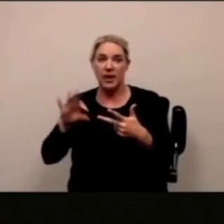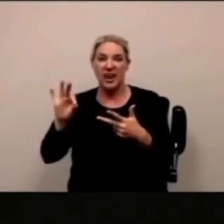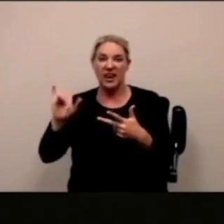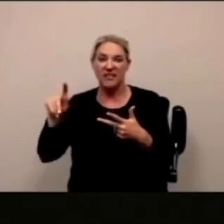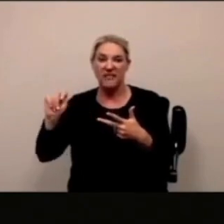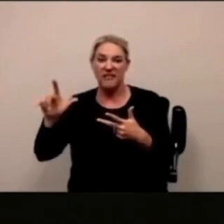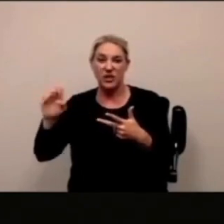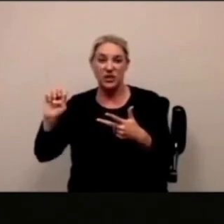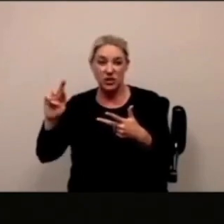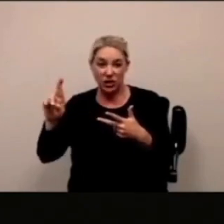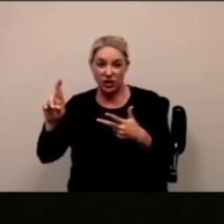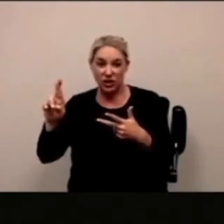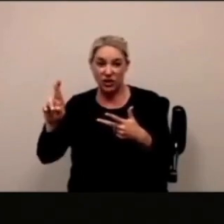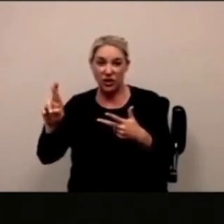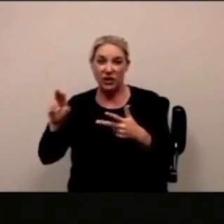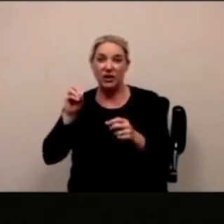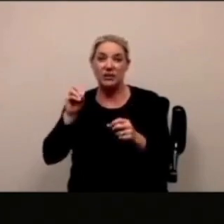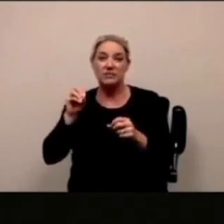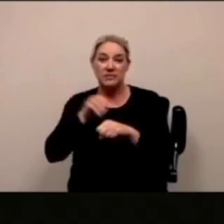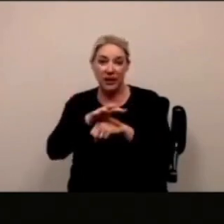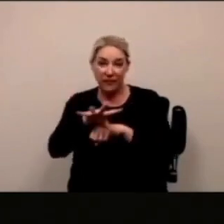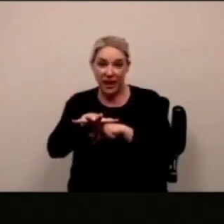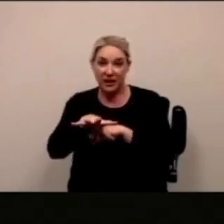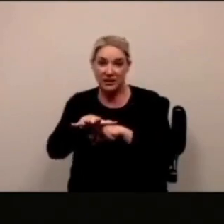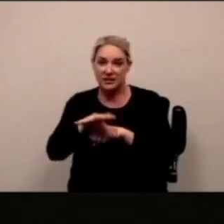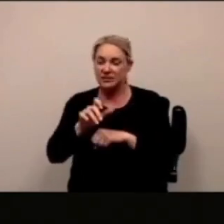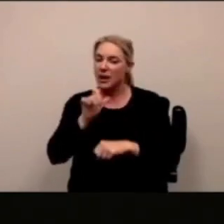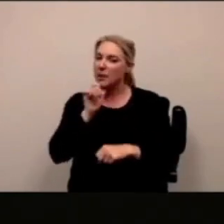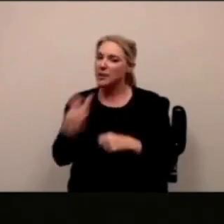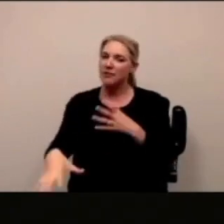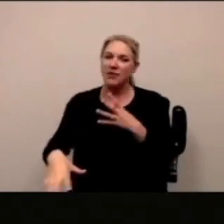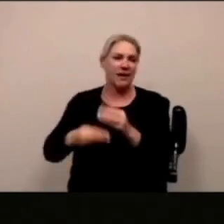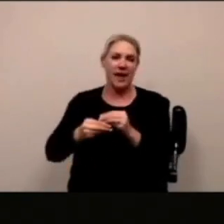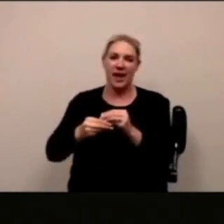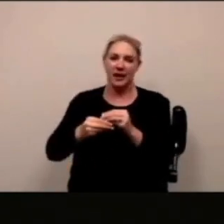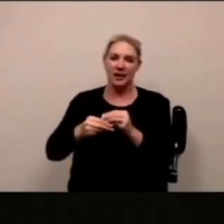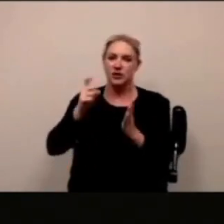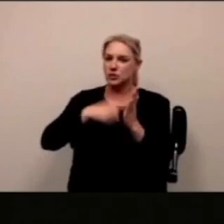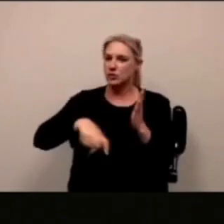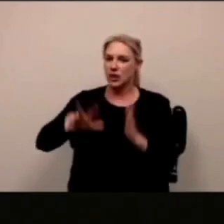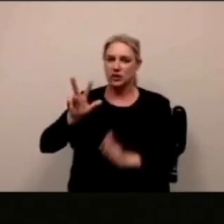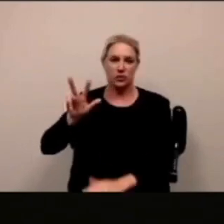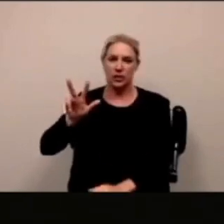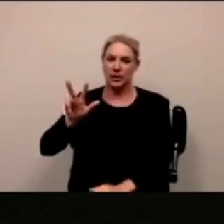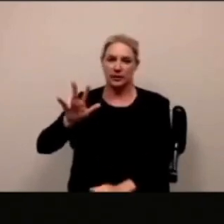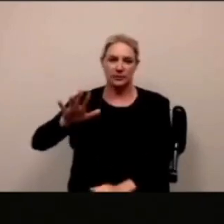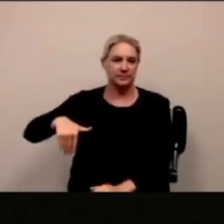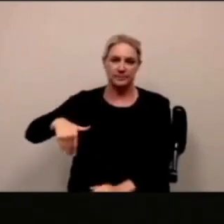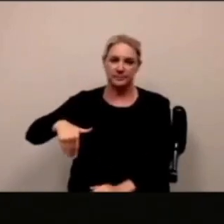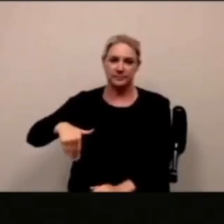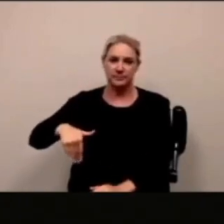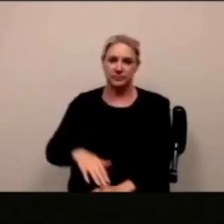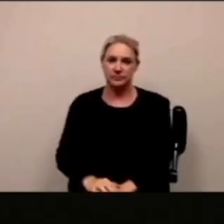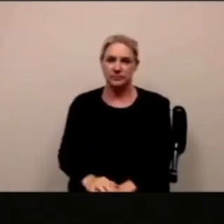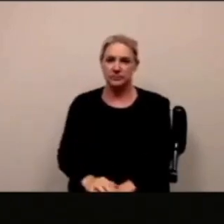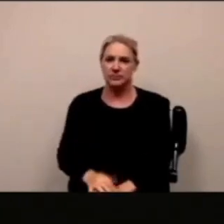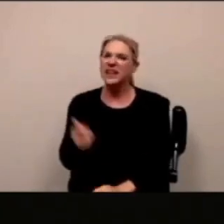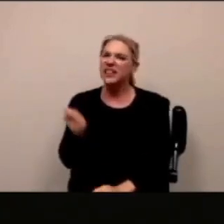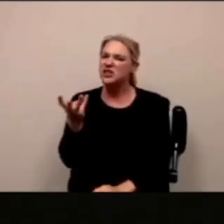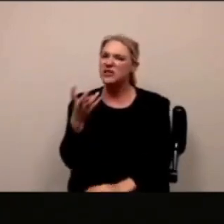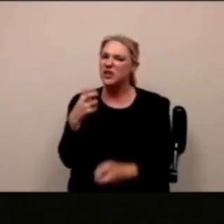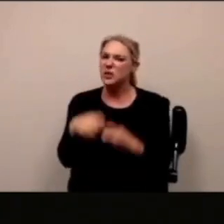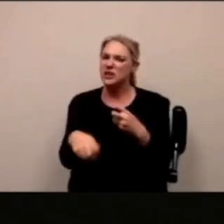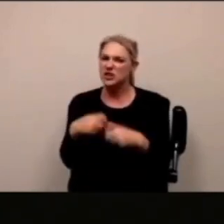低音高音いくつかのそういうフィルター残響